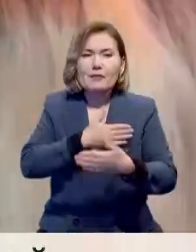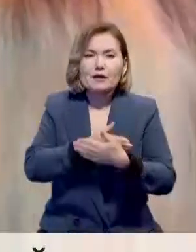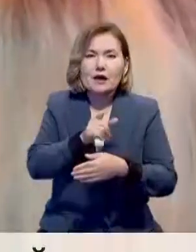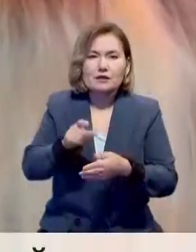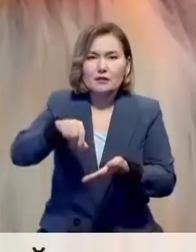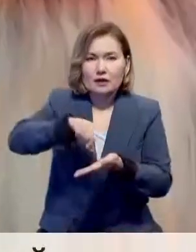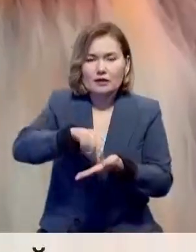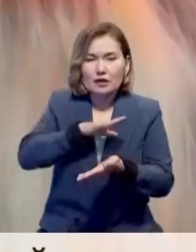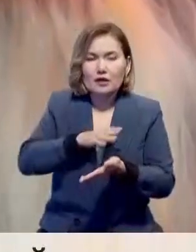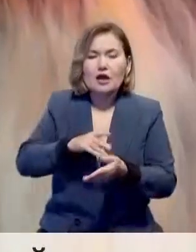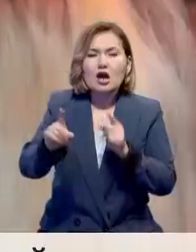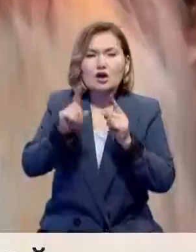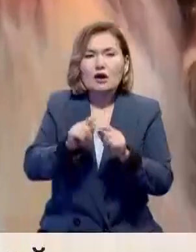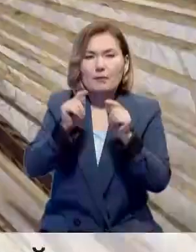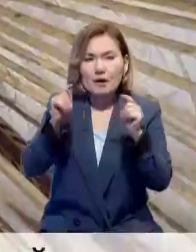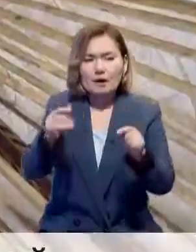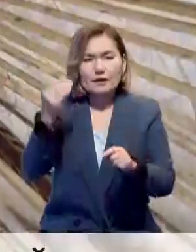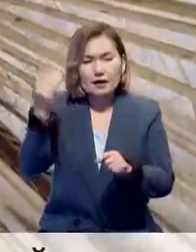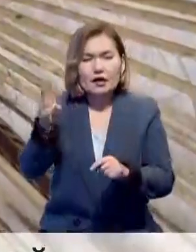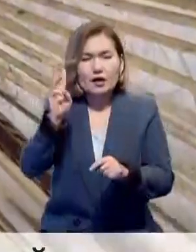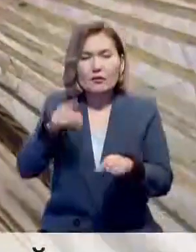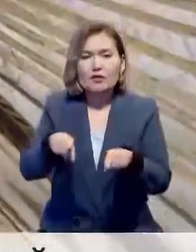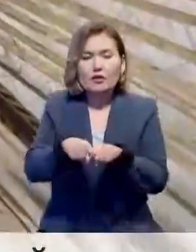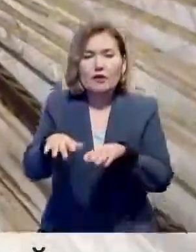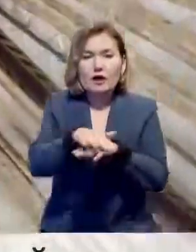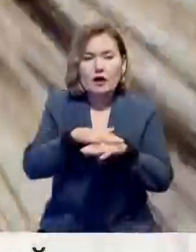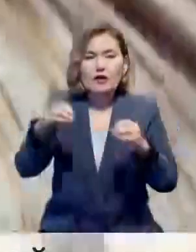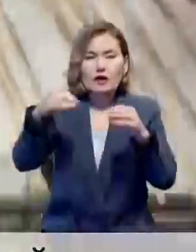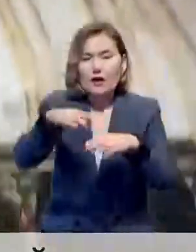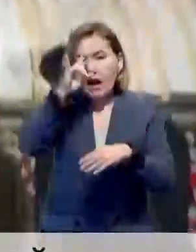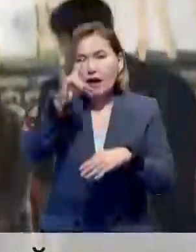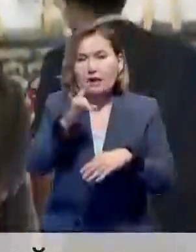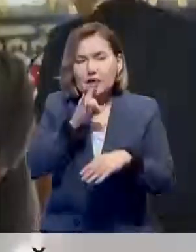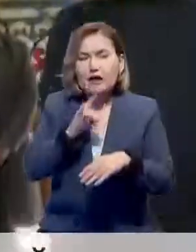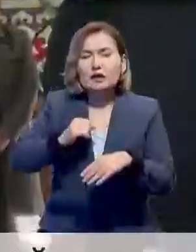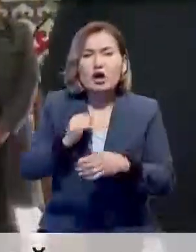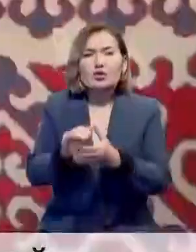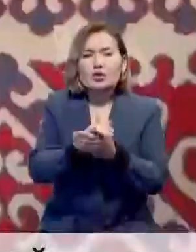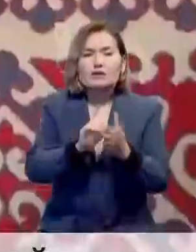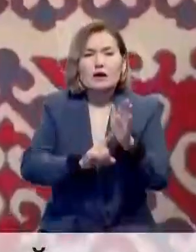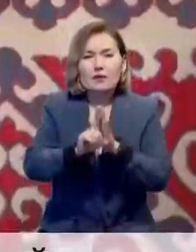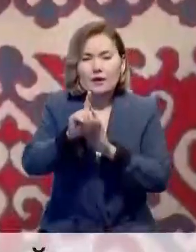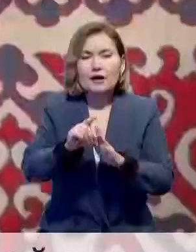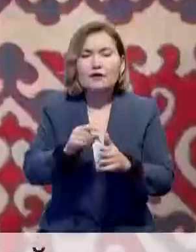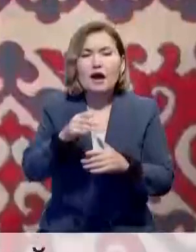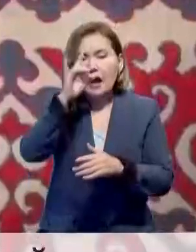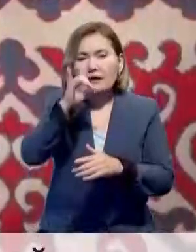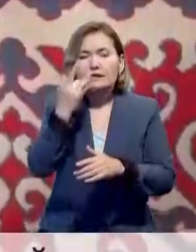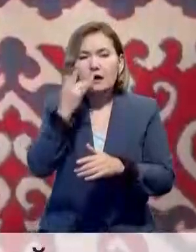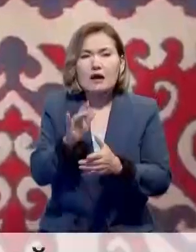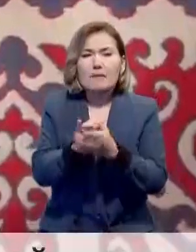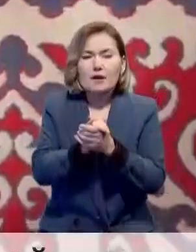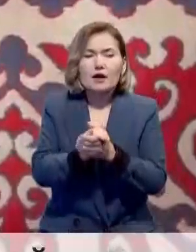азаматтар қатысты. Жиынды ашқан елші Ержан Ашықбаев, мұнда жиналған әрбір адам Қазақстанның досы деп сөзін бастап, екі елдің түрлі саладағы